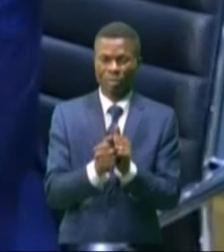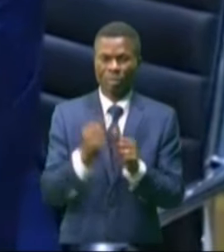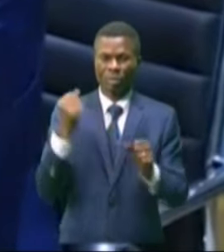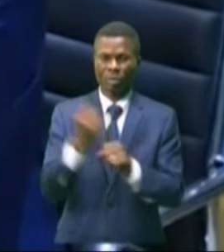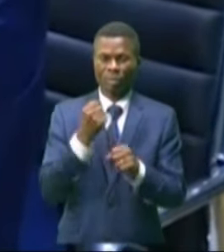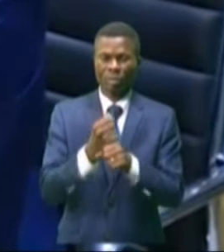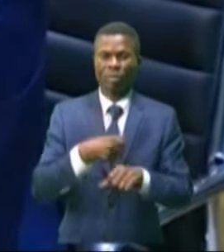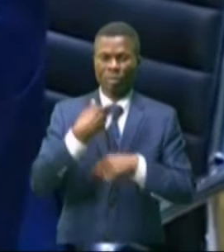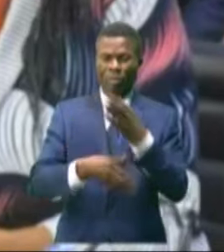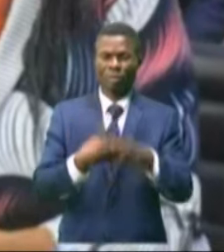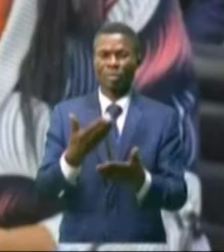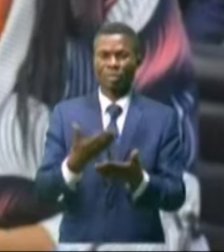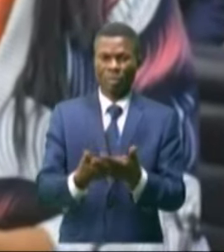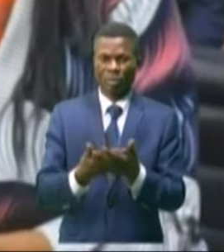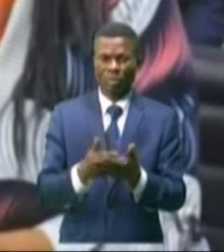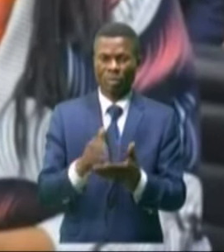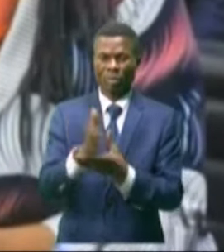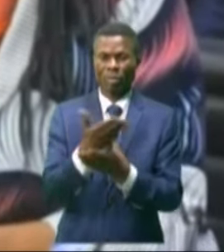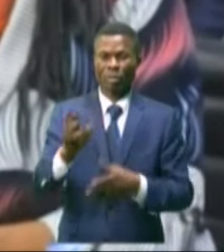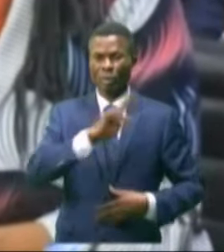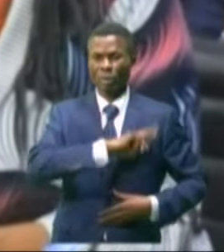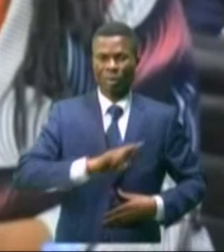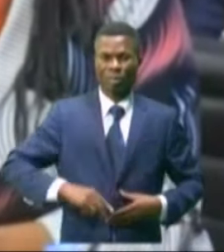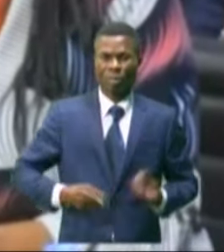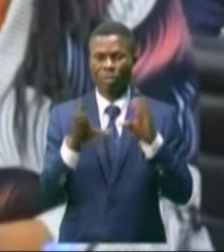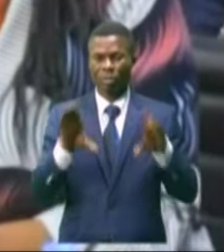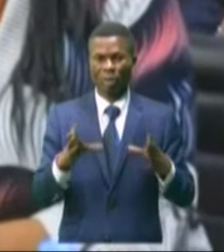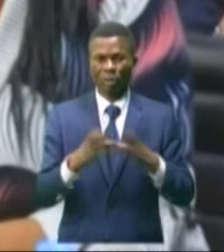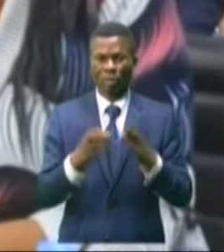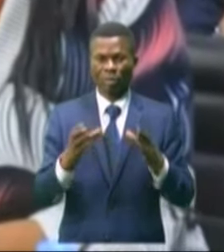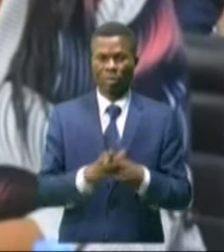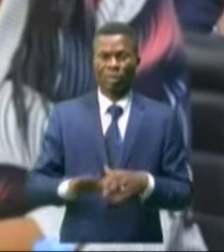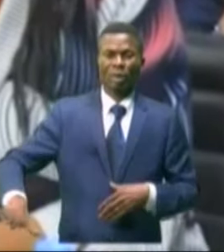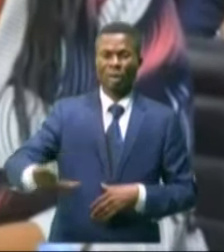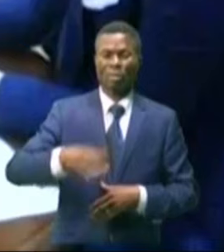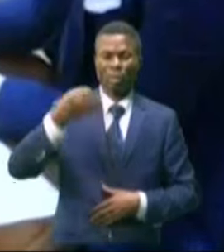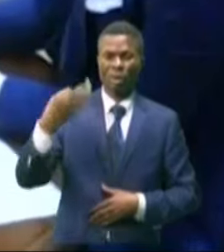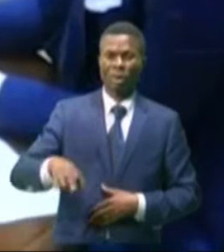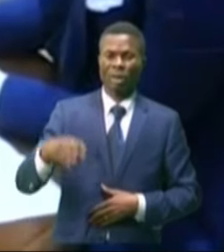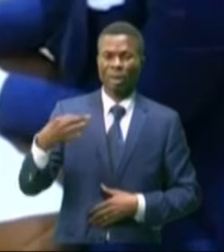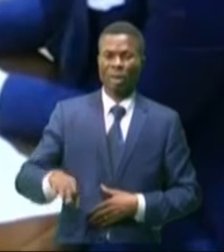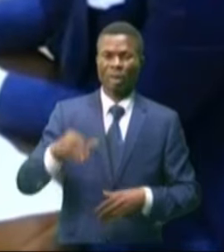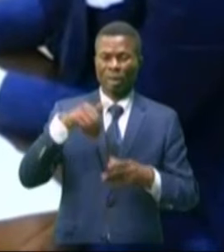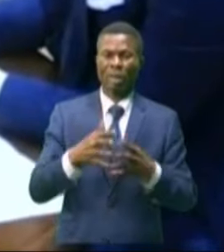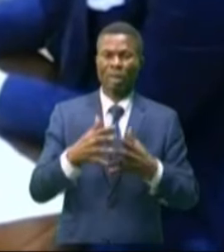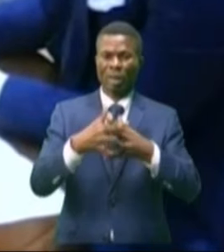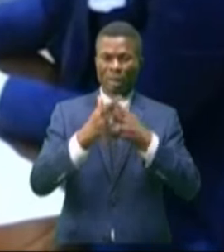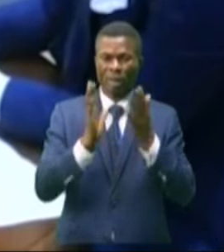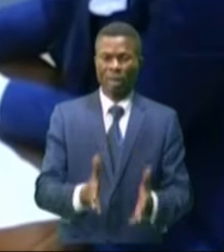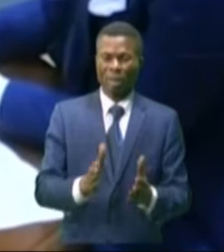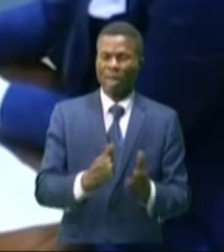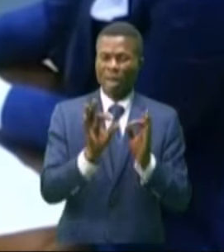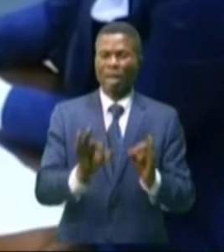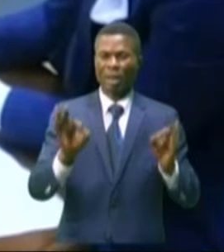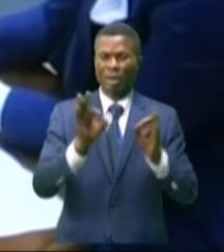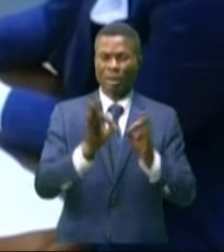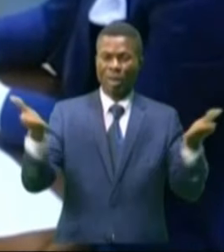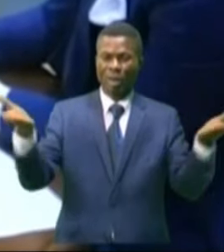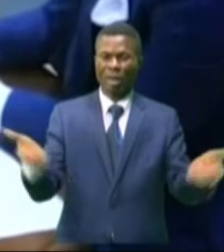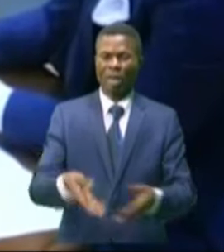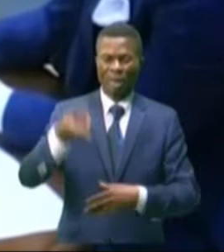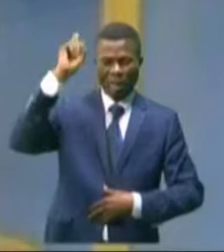du travail entre la République démocratique du Congo et la France à travers un partenariat fructueux existant